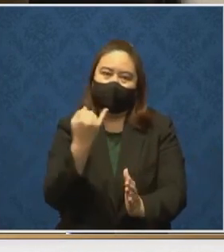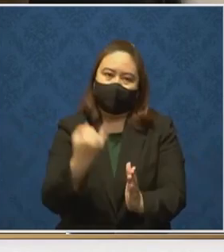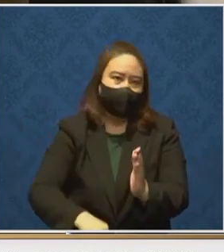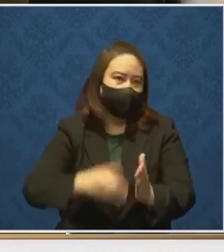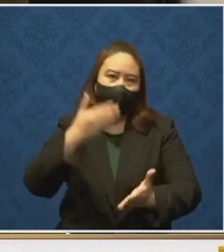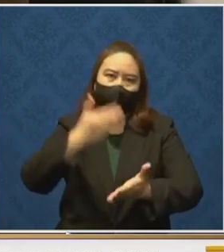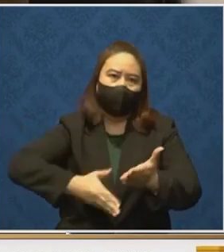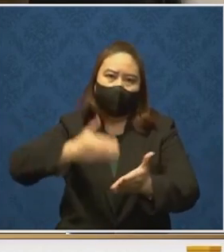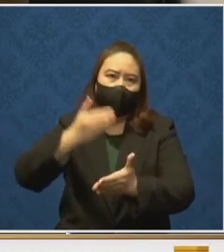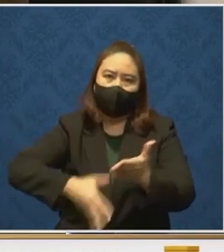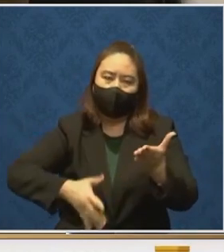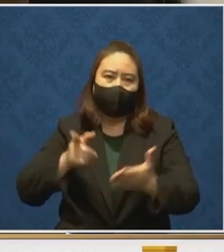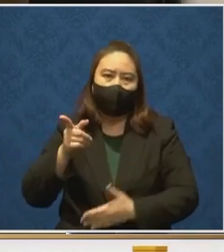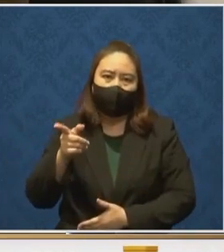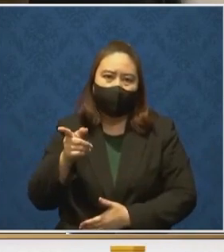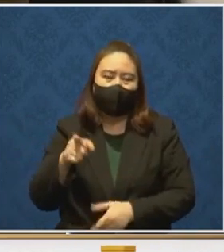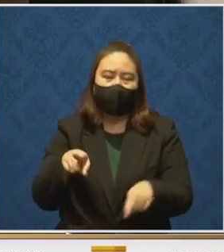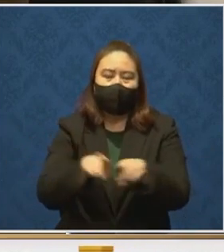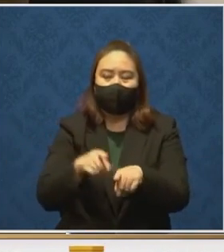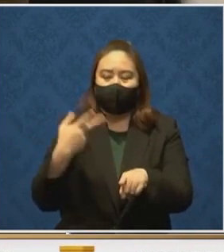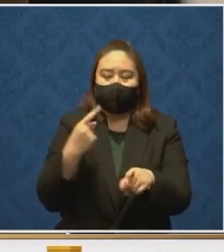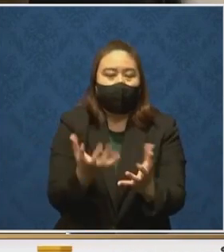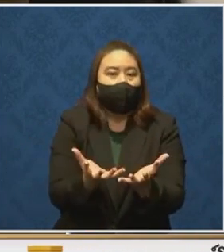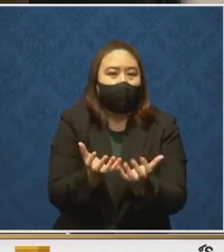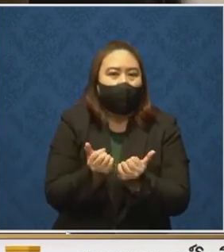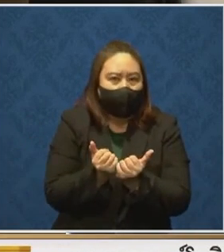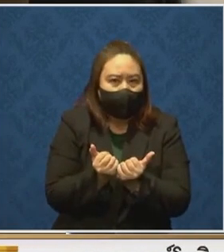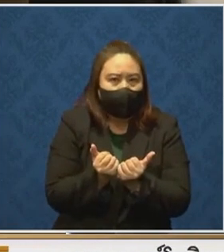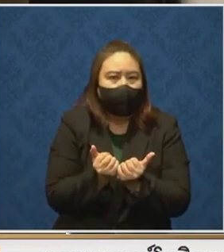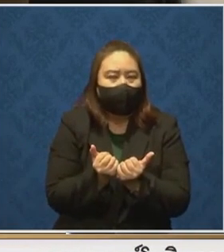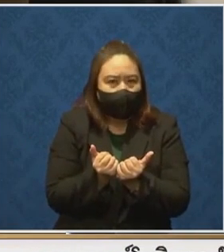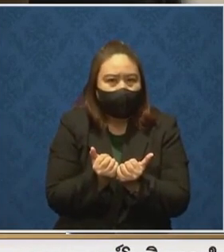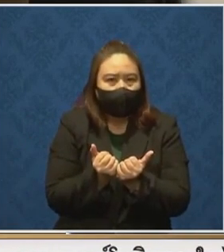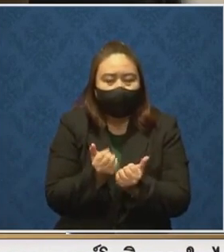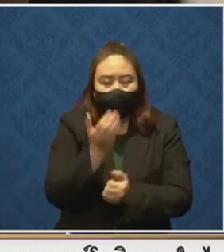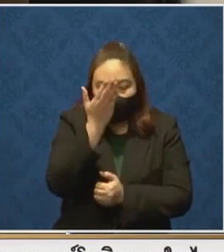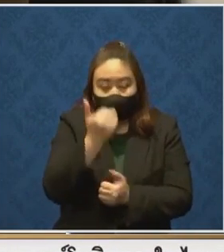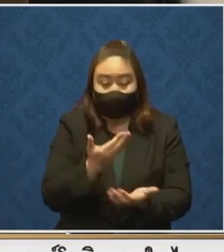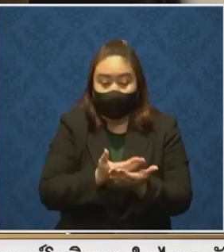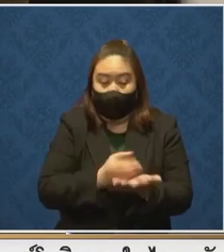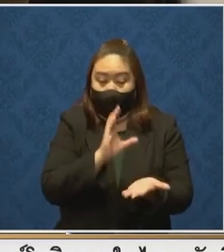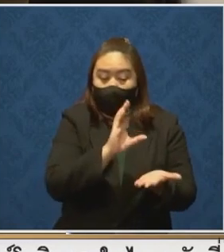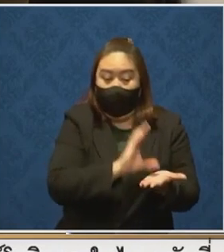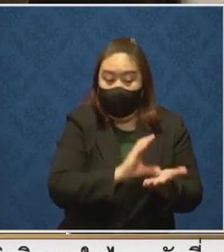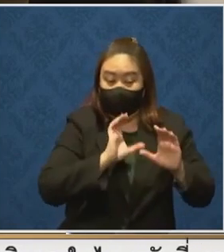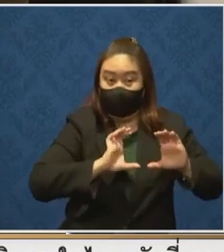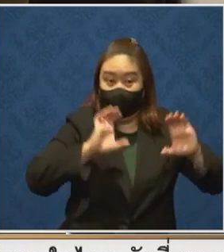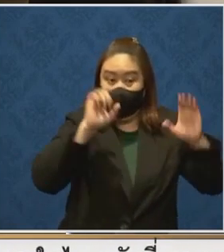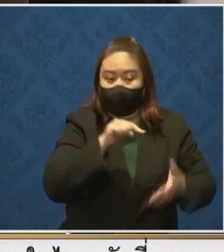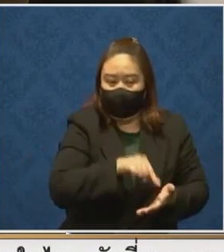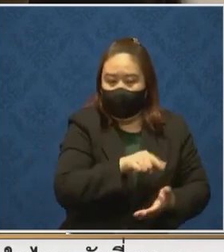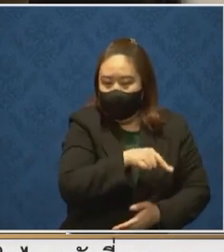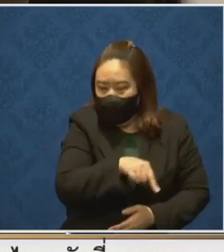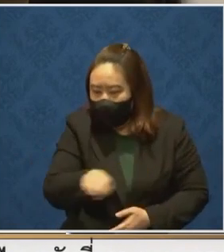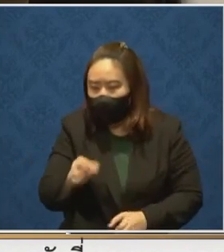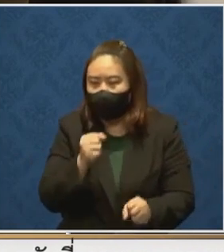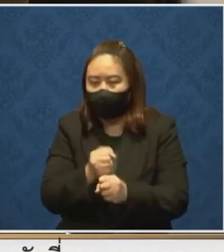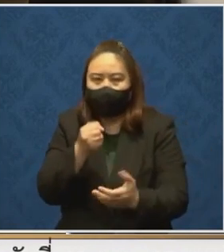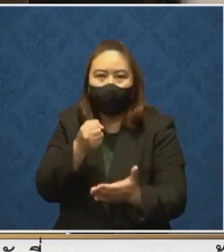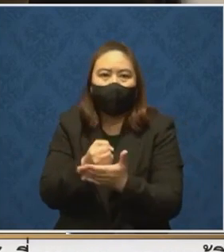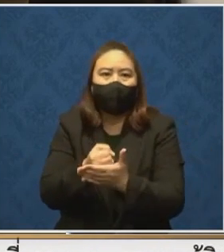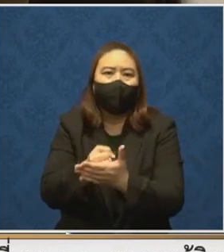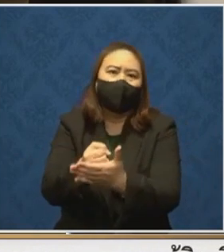จงเป็ผู้ที่ได้รผ ทางตรง และทางอ้อมจากการนำมบปมาณแผนดินของประเทศนี้ไปใช้ในการต่อสู้คดี